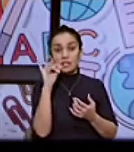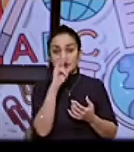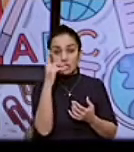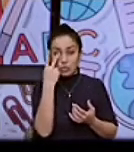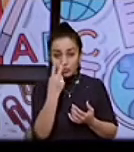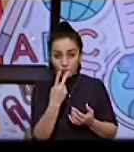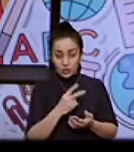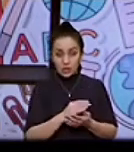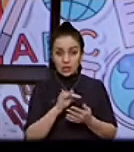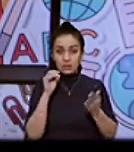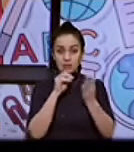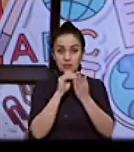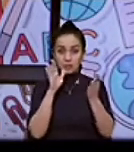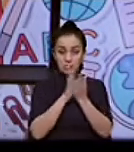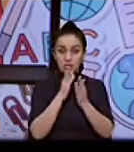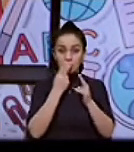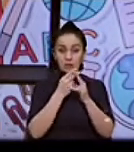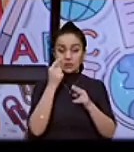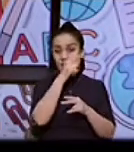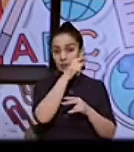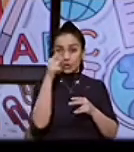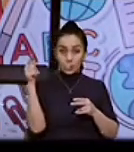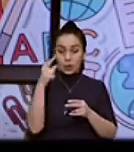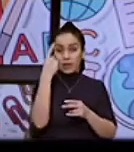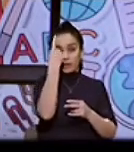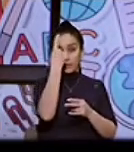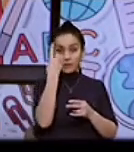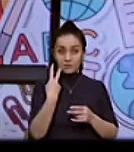1 часть из 2. Запишем это дробью